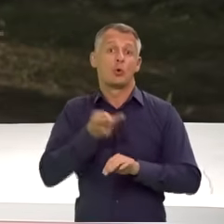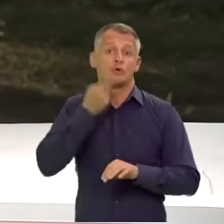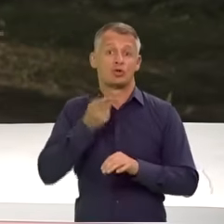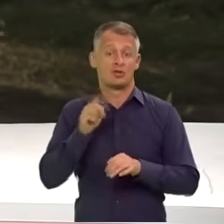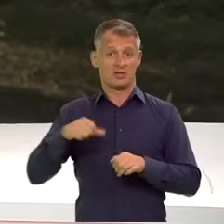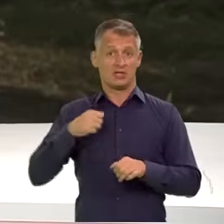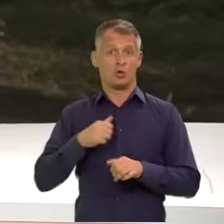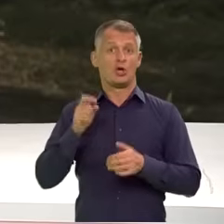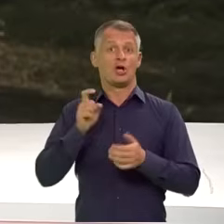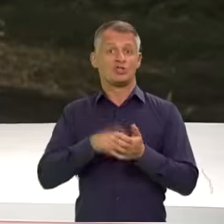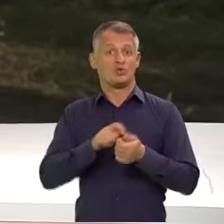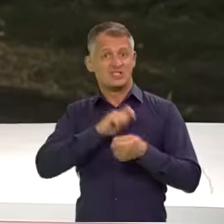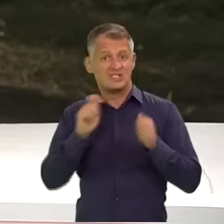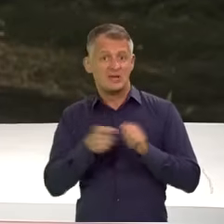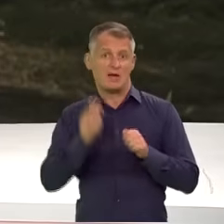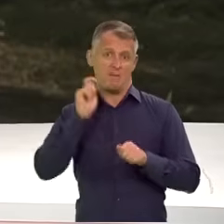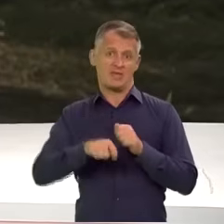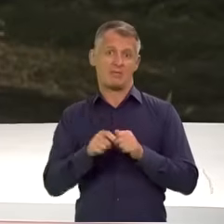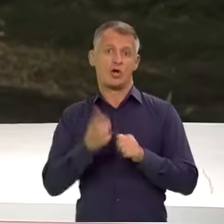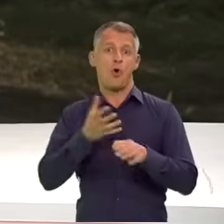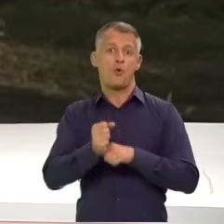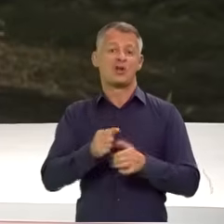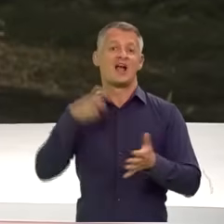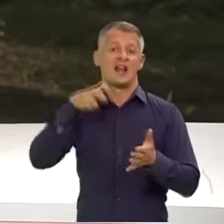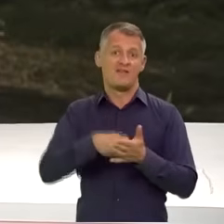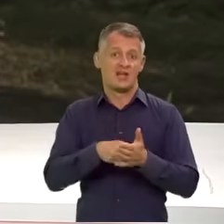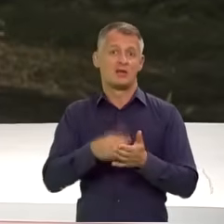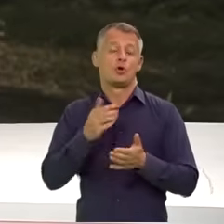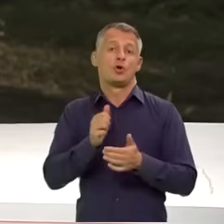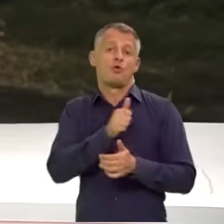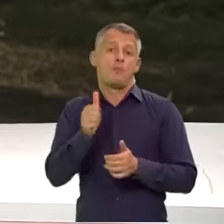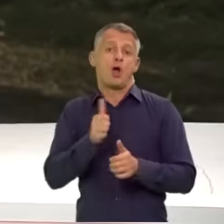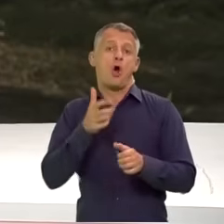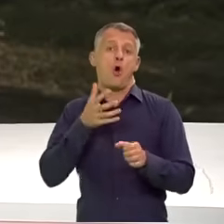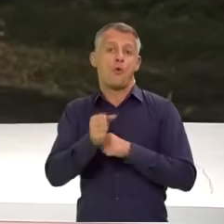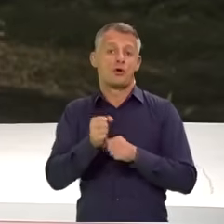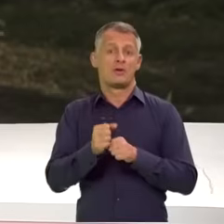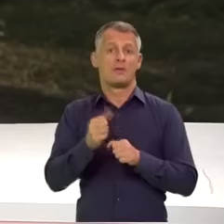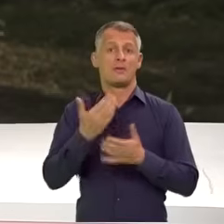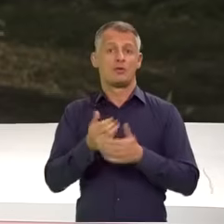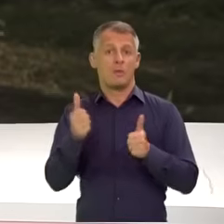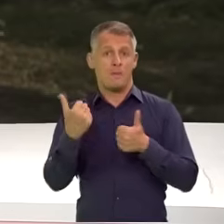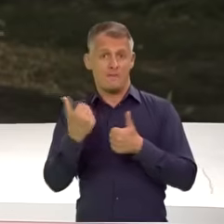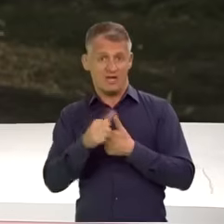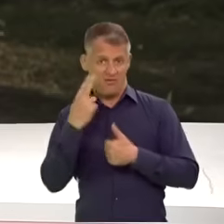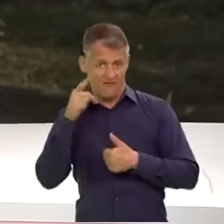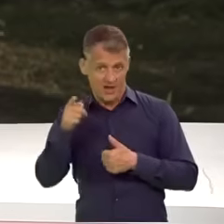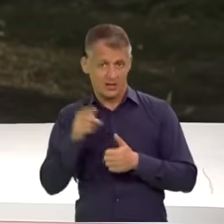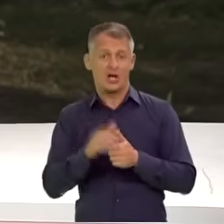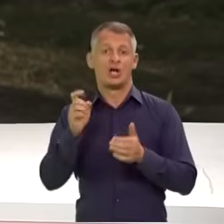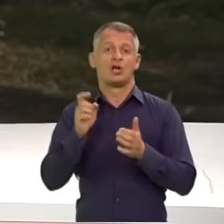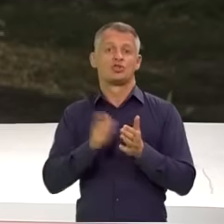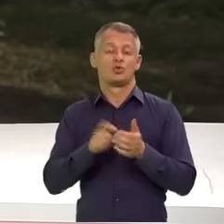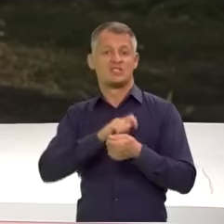cerut și schimbarea încadrării din omor calificat în omor în cazul fetei ucise, iar în cazul prietenului ei care a scăpat cu viață după atac, a cerut